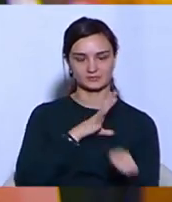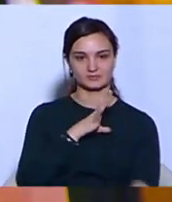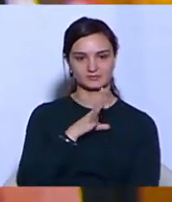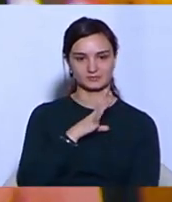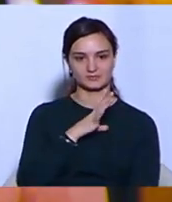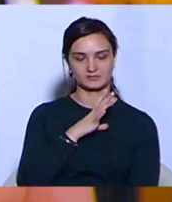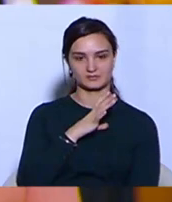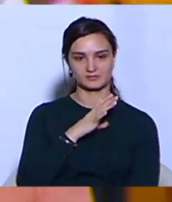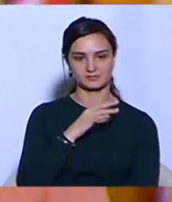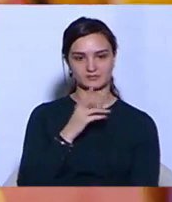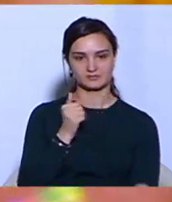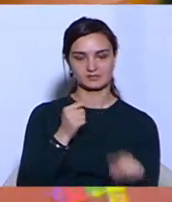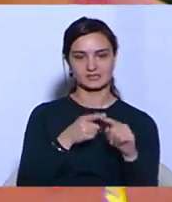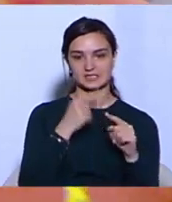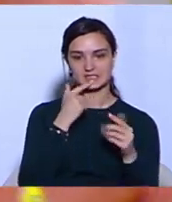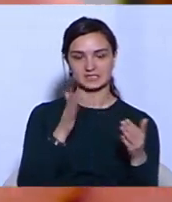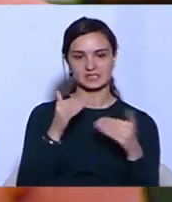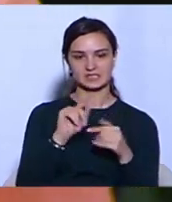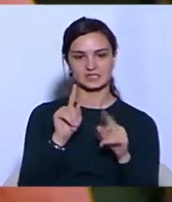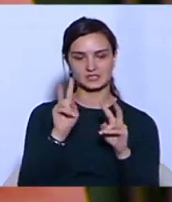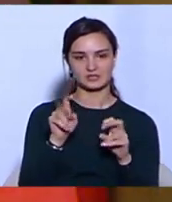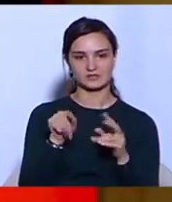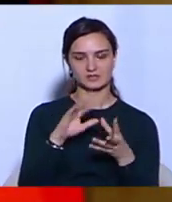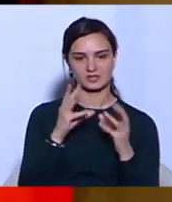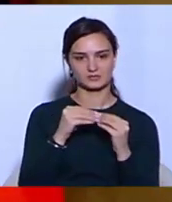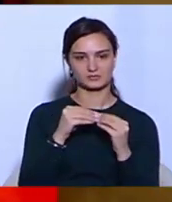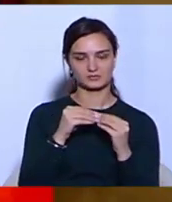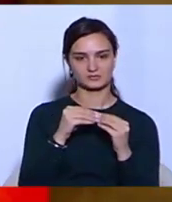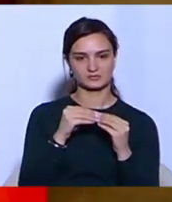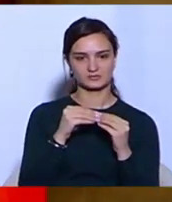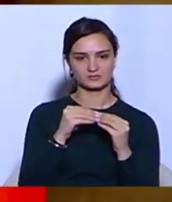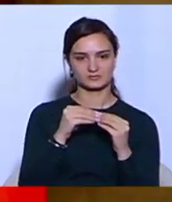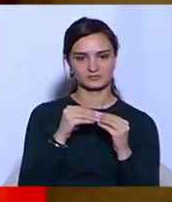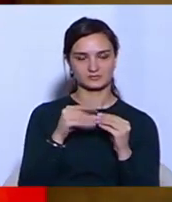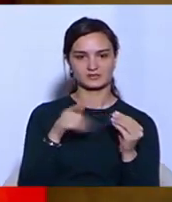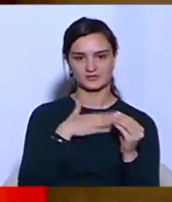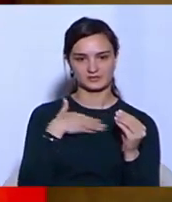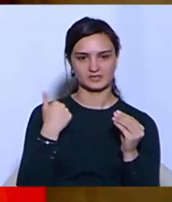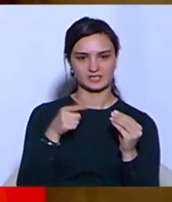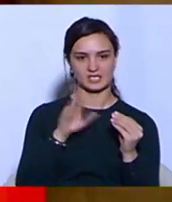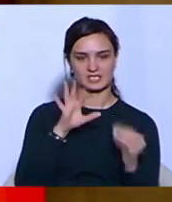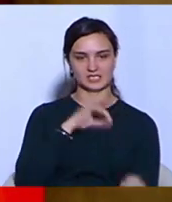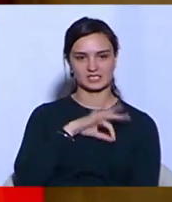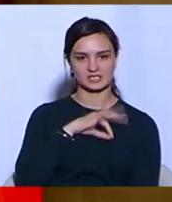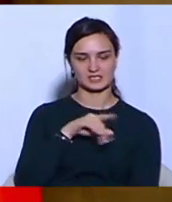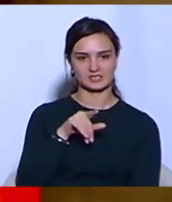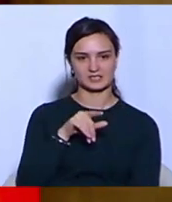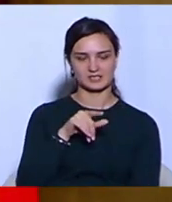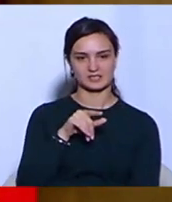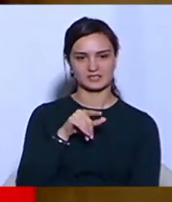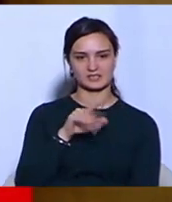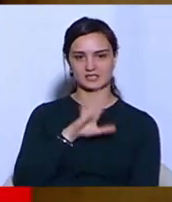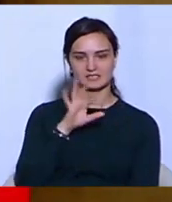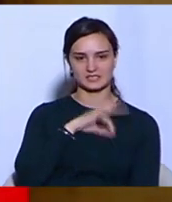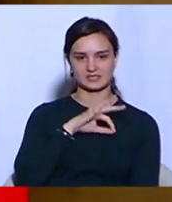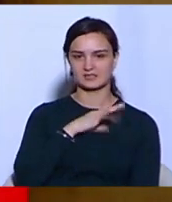აა, ფრთხილი. და აი წითელი რას ნიშნავს? ეს არ გვინდა, ეს პროდუქტები არასასარგებლოა?